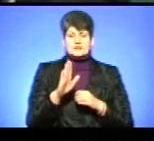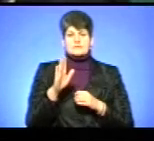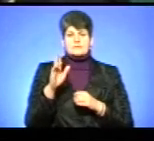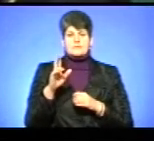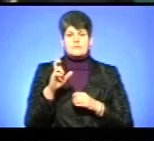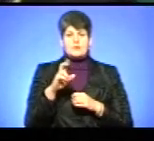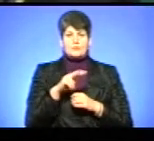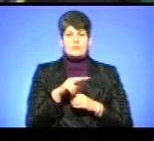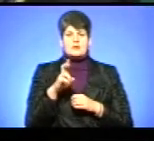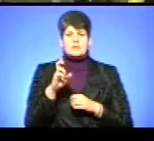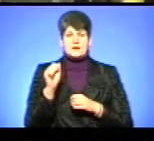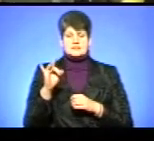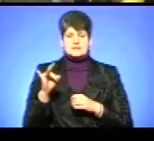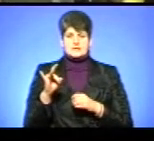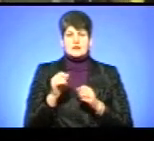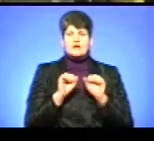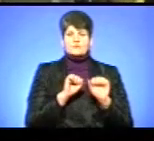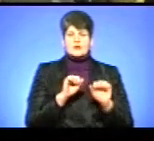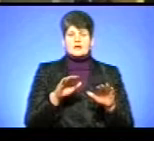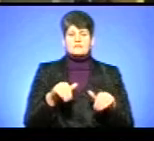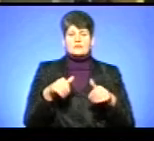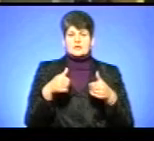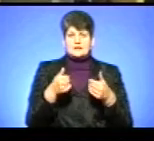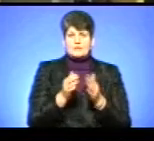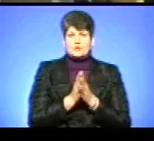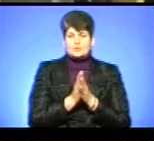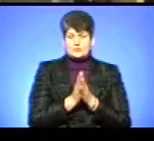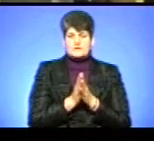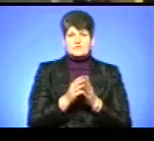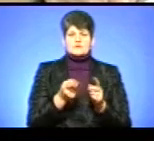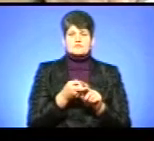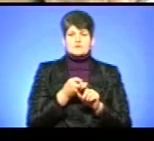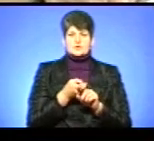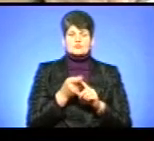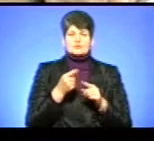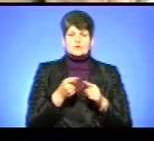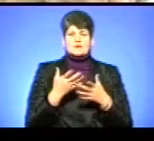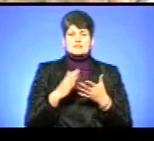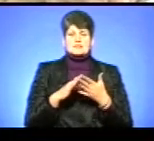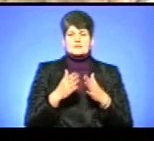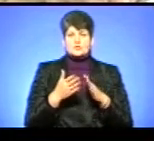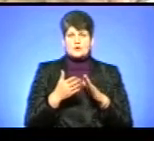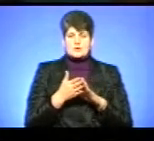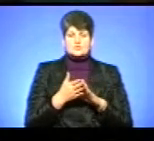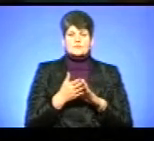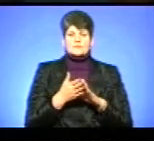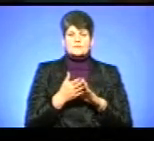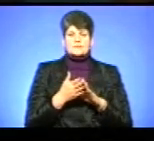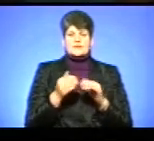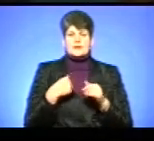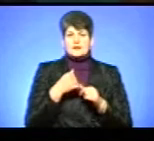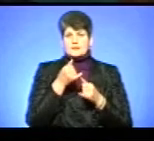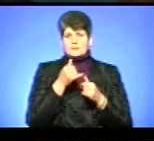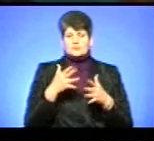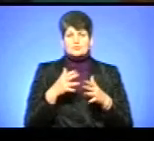подав клопотання. У зв'язку з моєю участю 12, 11, 10, 20 засіданні Київського апеляційного суду я не матиму